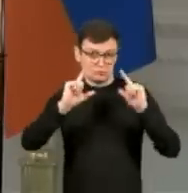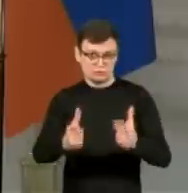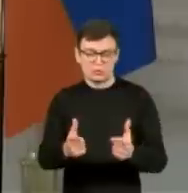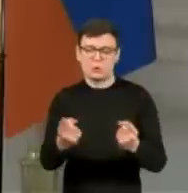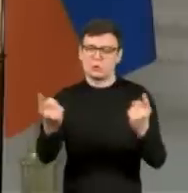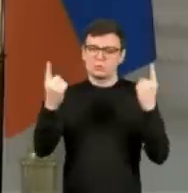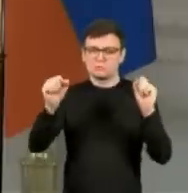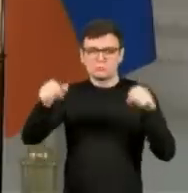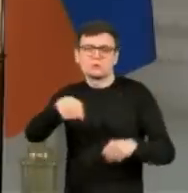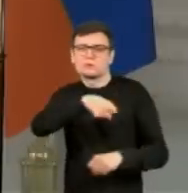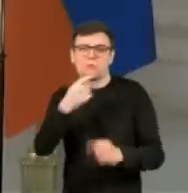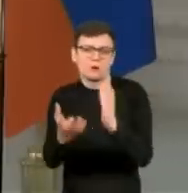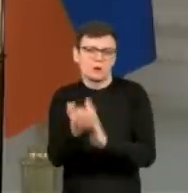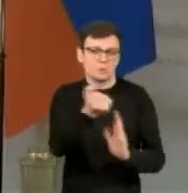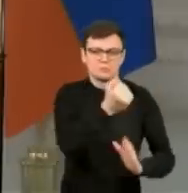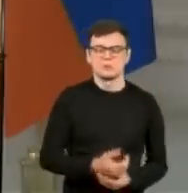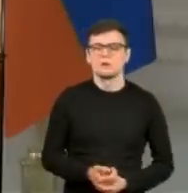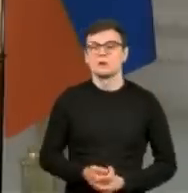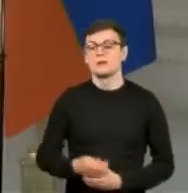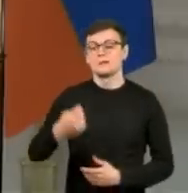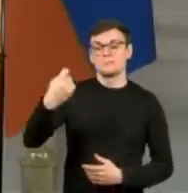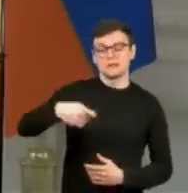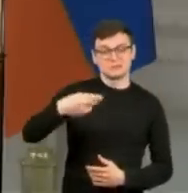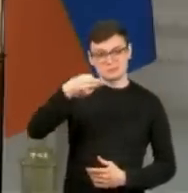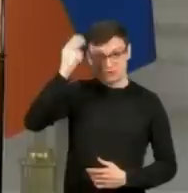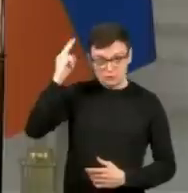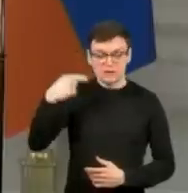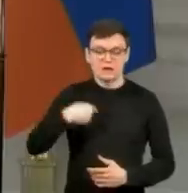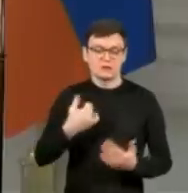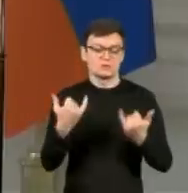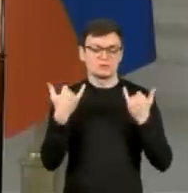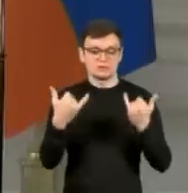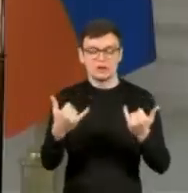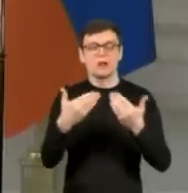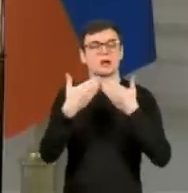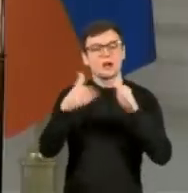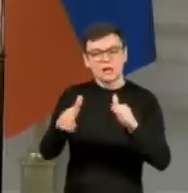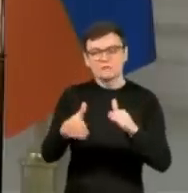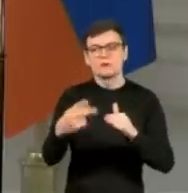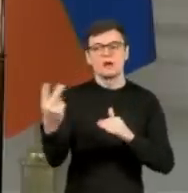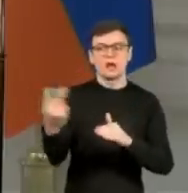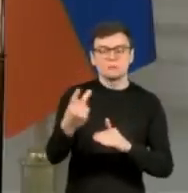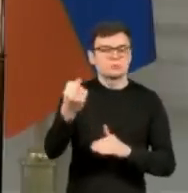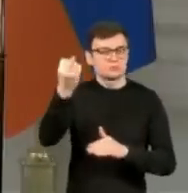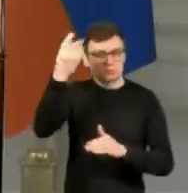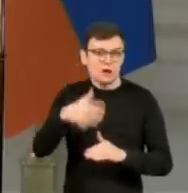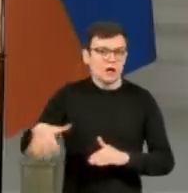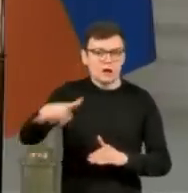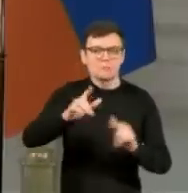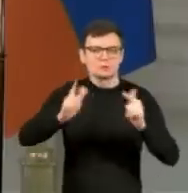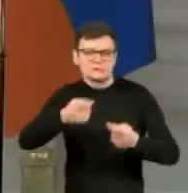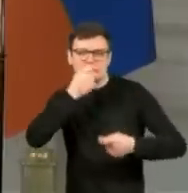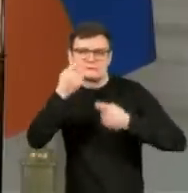potencialo. Su prezidentu Nausėda šiandien atviroje tarpusavio supratimo aplinkoje išsamei